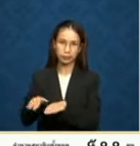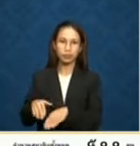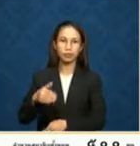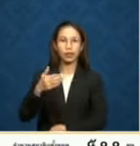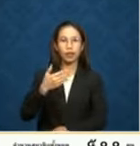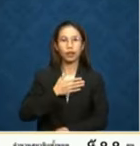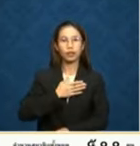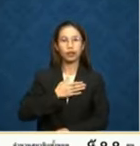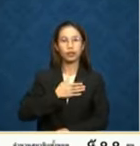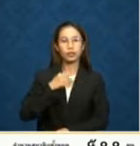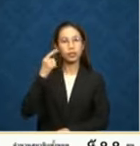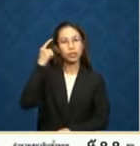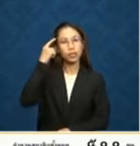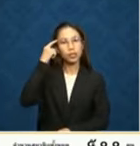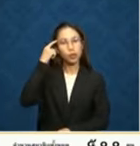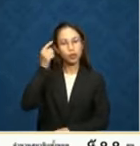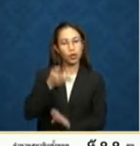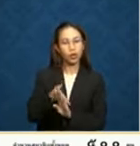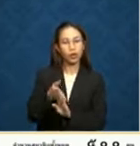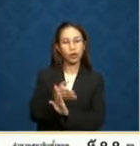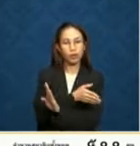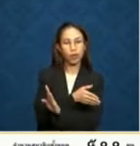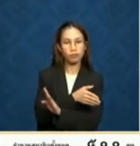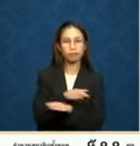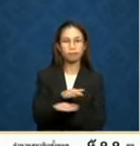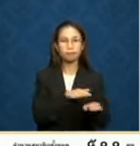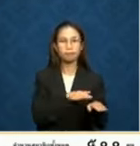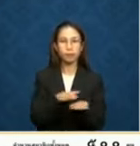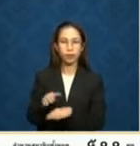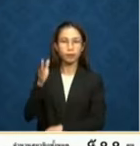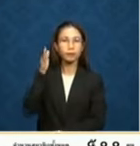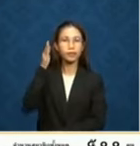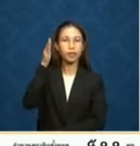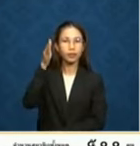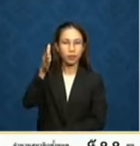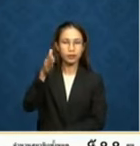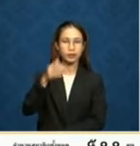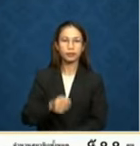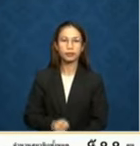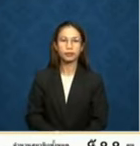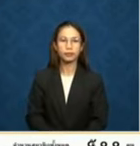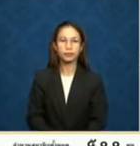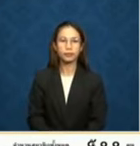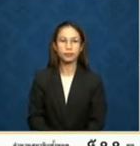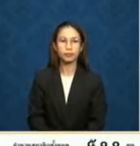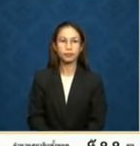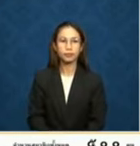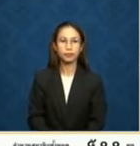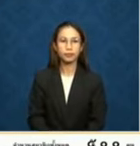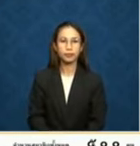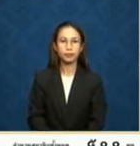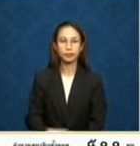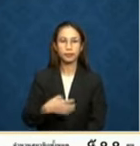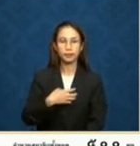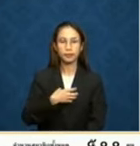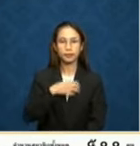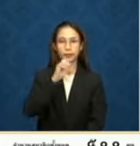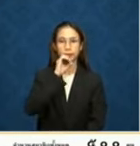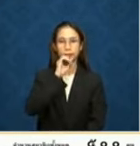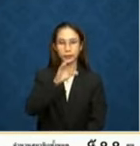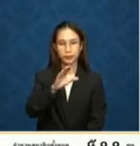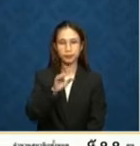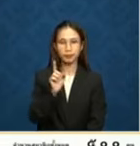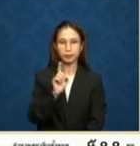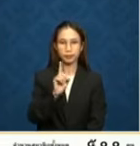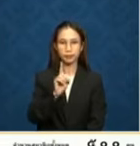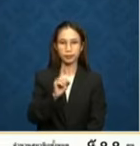เราก็คงจะต้องมีการเตรยบความพ้อมต่อไปซึ่กขอเรีนให้ทานสมัติชิผู้สงเกียตได้ทราบว่ากระสว